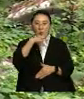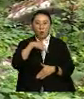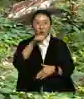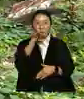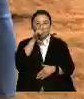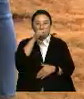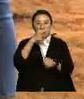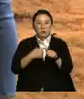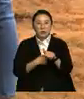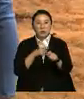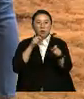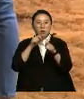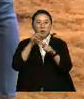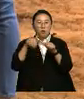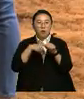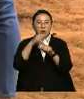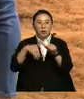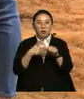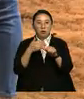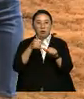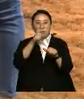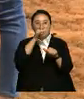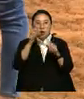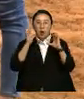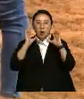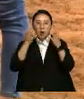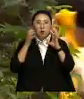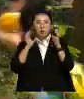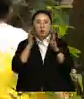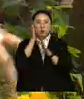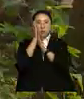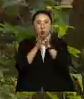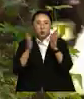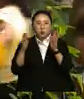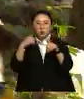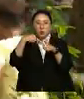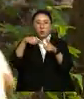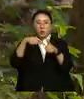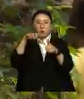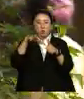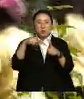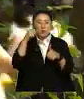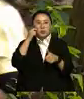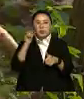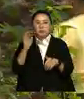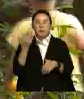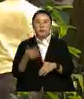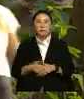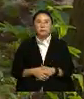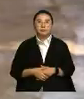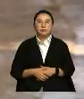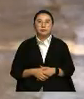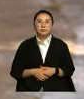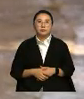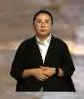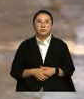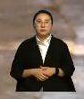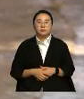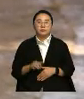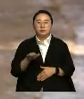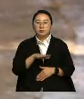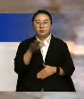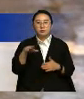물론 자연 친화적인 환경을 갖춰 어린이들의 숲속 교육 장소로 인기를 끌고 있습니다.